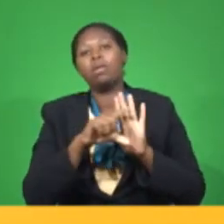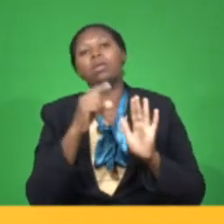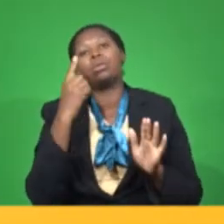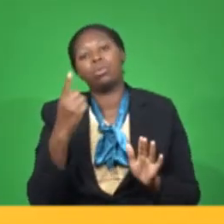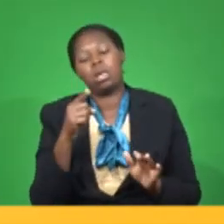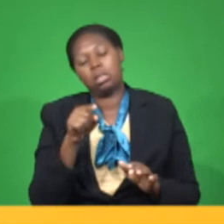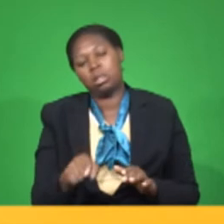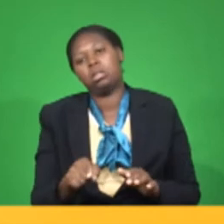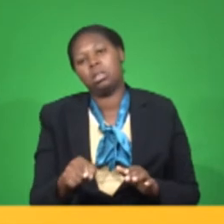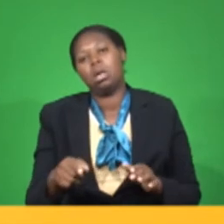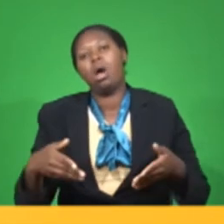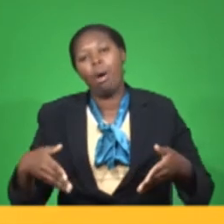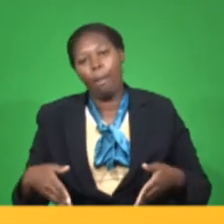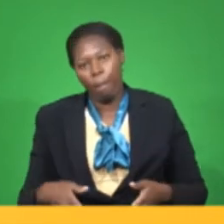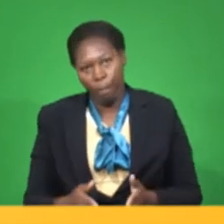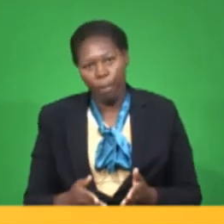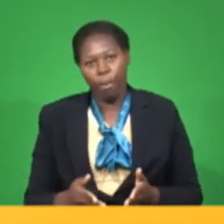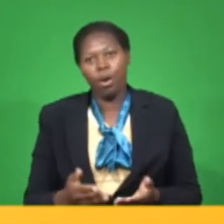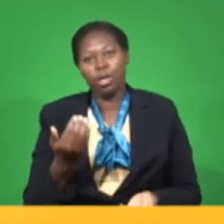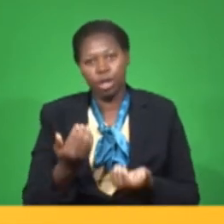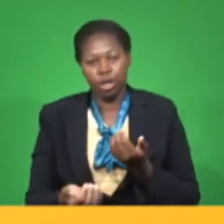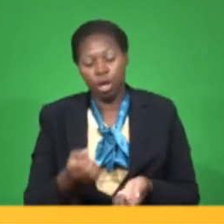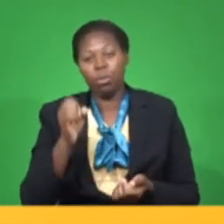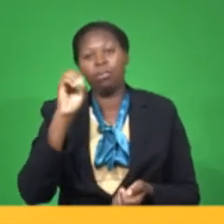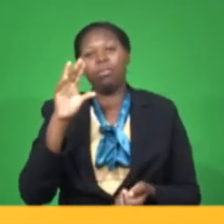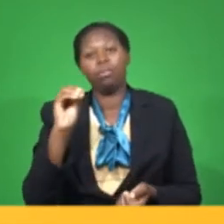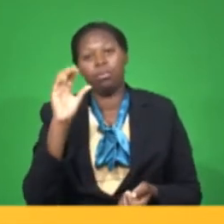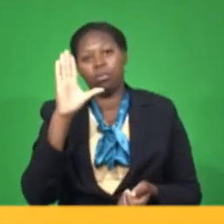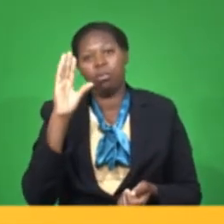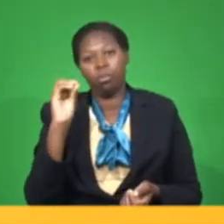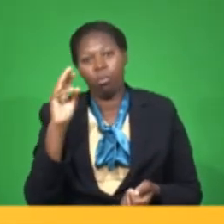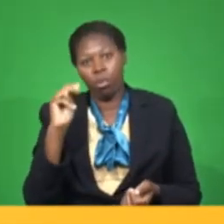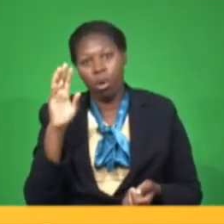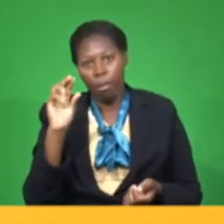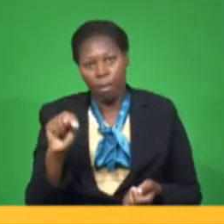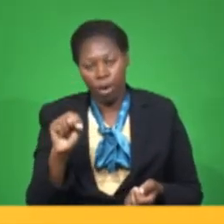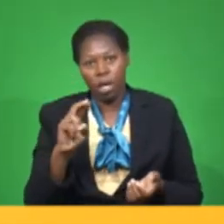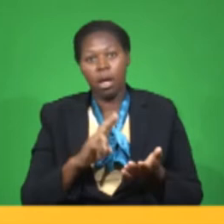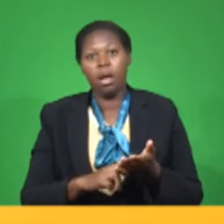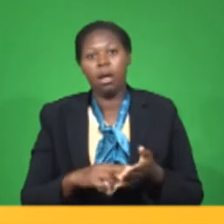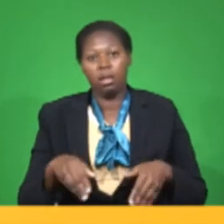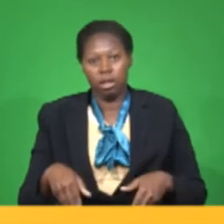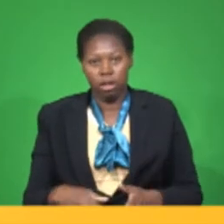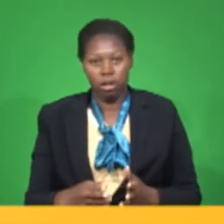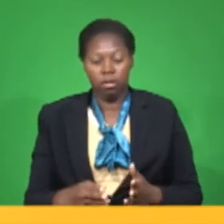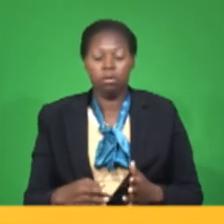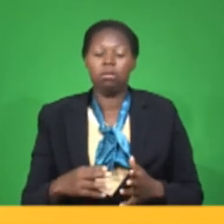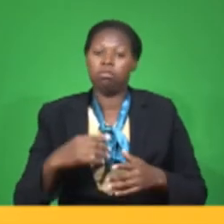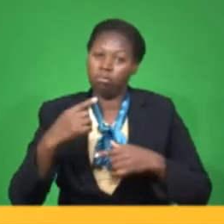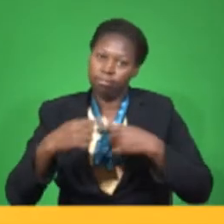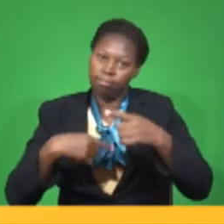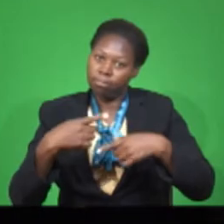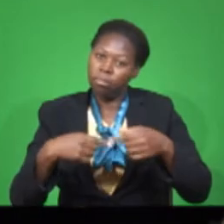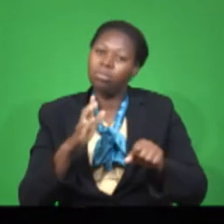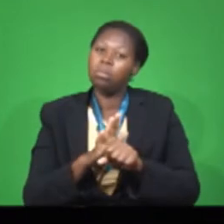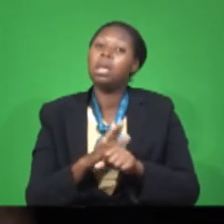Rakabi. Boaz akabereka Obed kumukadzi wake Ruth. Obed akabereka Jesse. Jesse akabereka